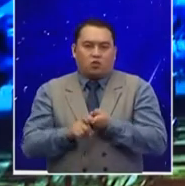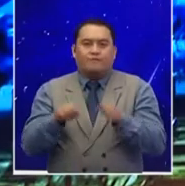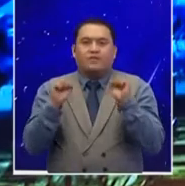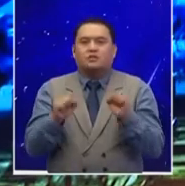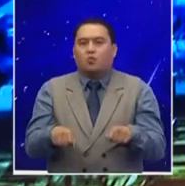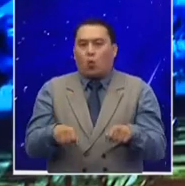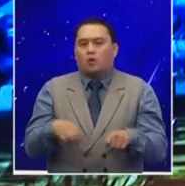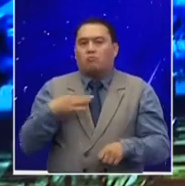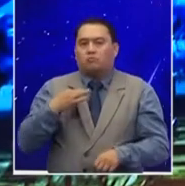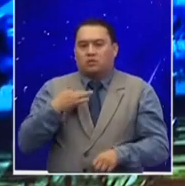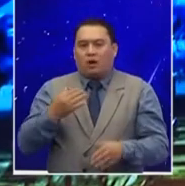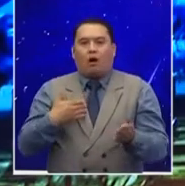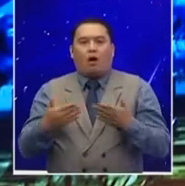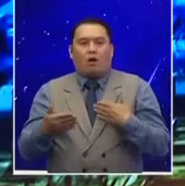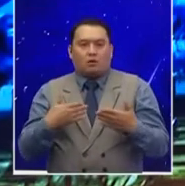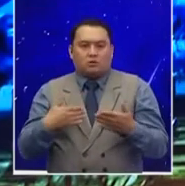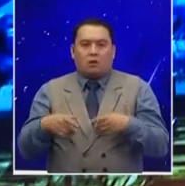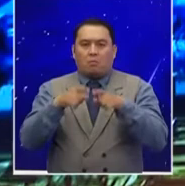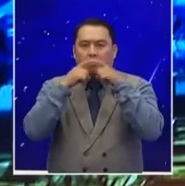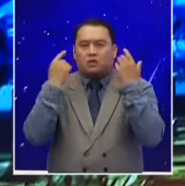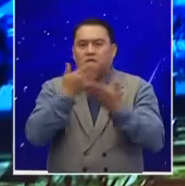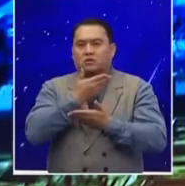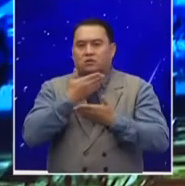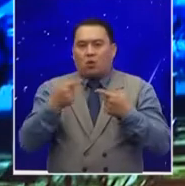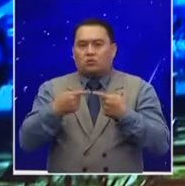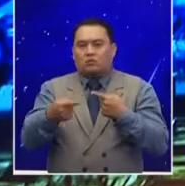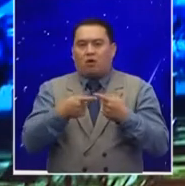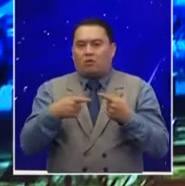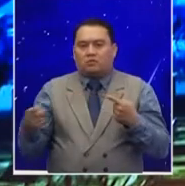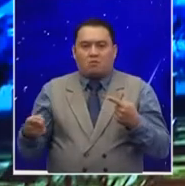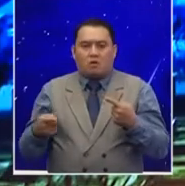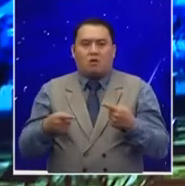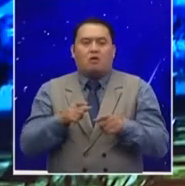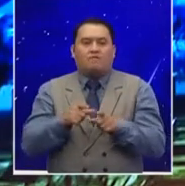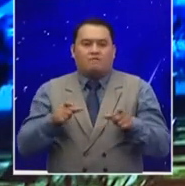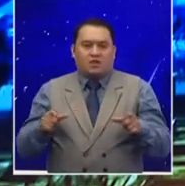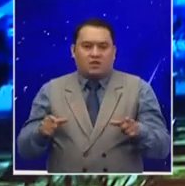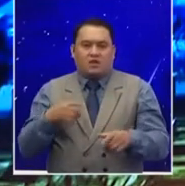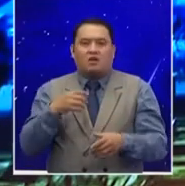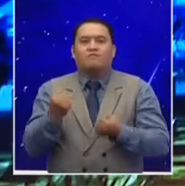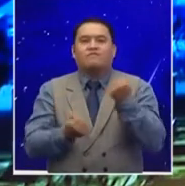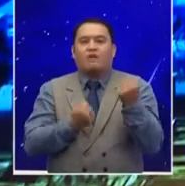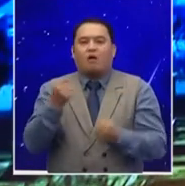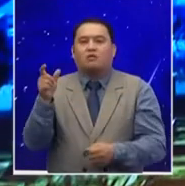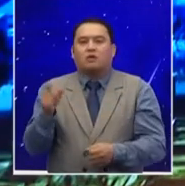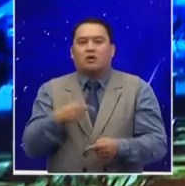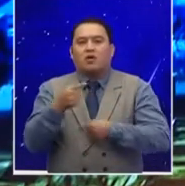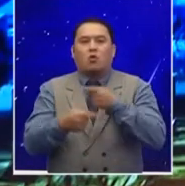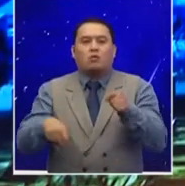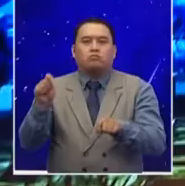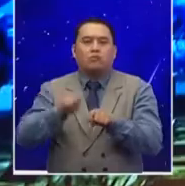усугубляется пренебрежительным отношением к ношению масок как со стороны пассажиров, так и водителей. Во время регулярных